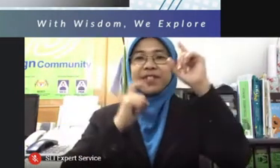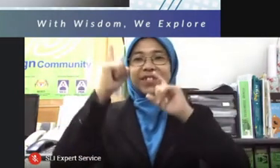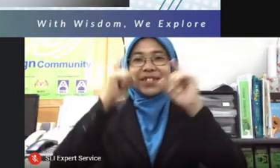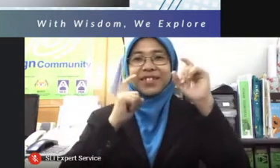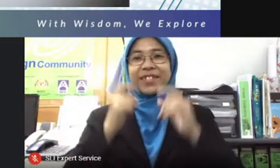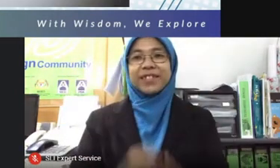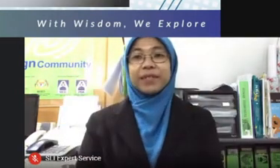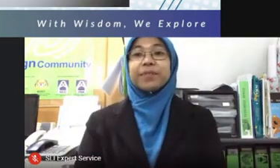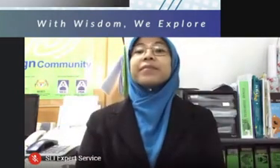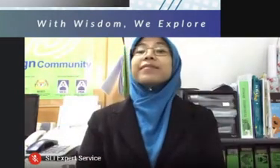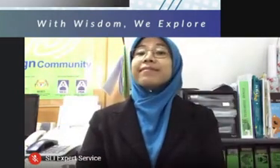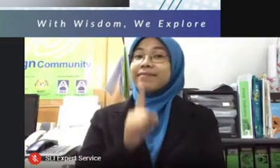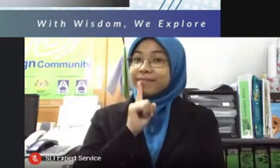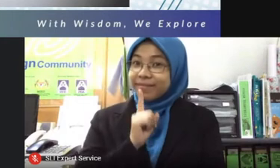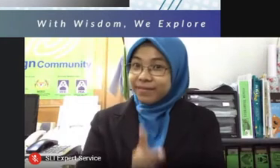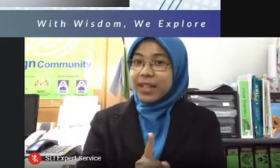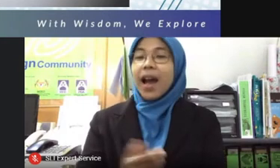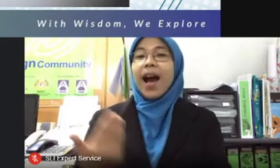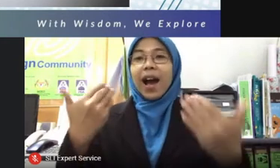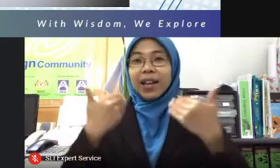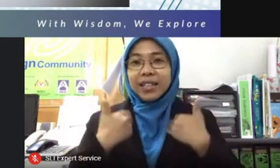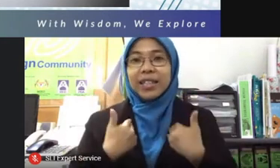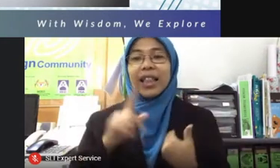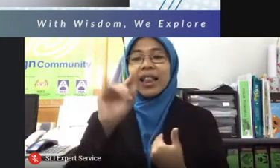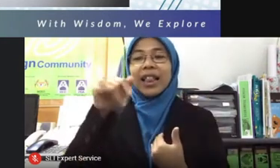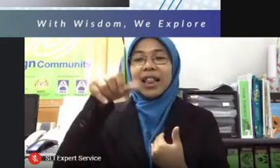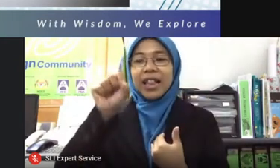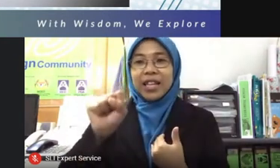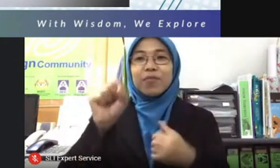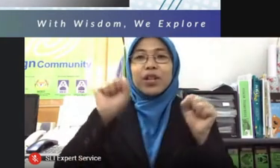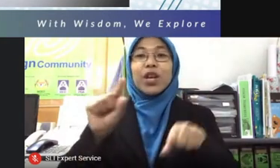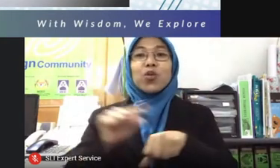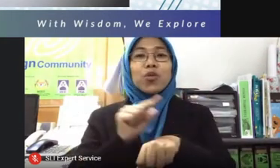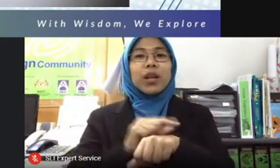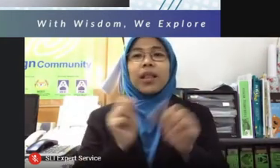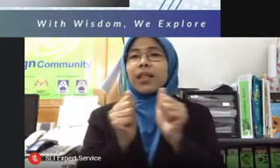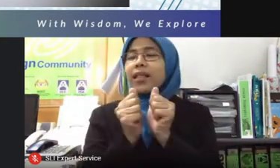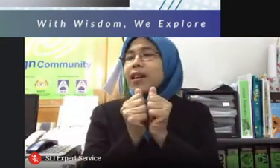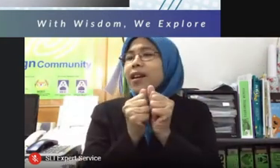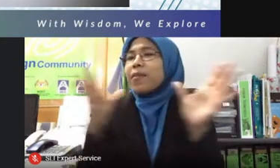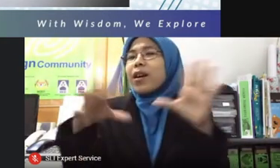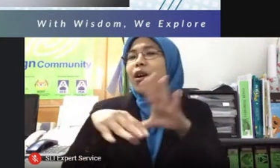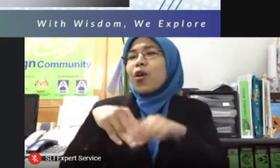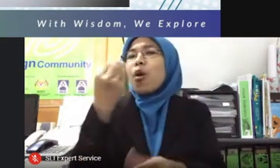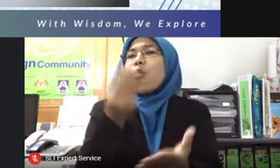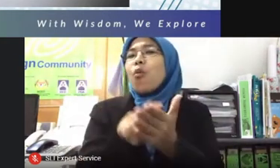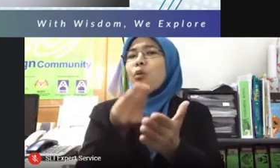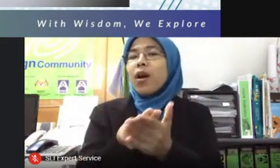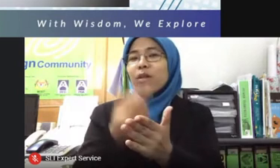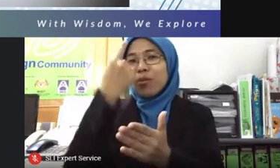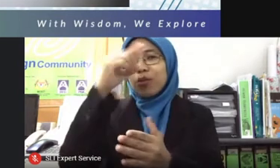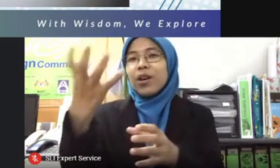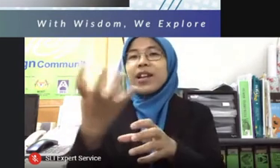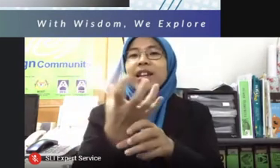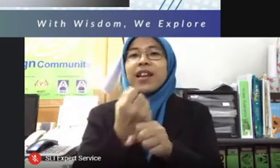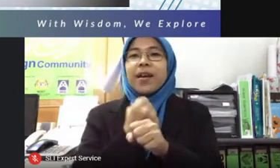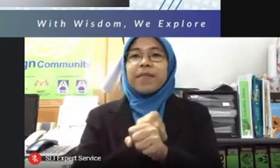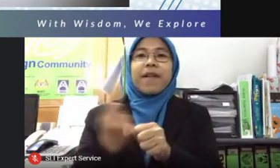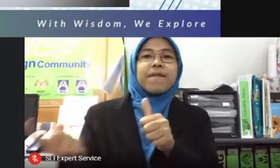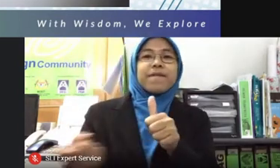audience? Sebenarnya, ada tips yang anda boleh gunakan tanpa mengeluarkan sedikit wang pun untuk mendapatkan